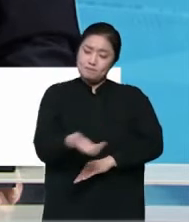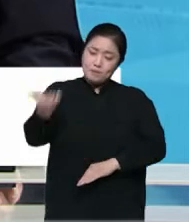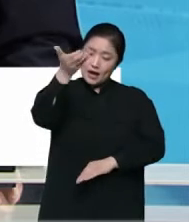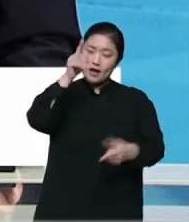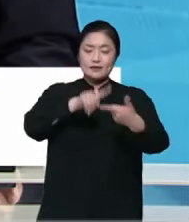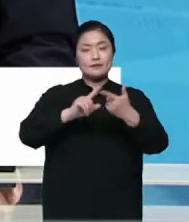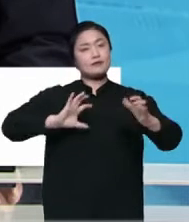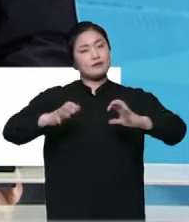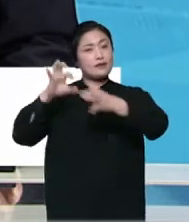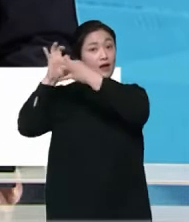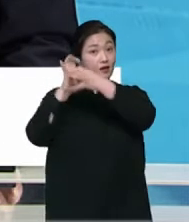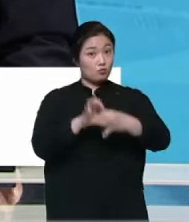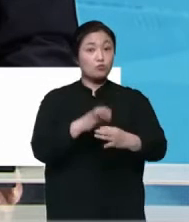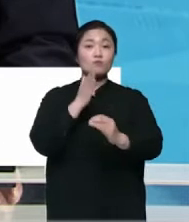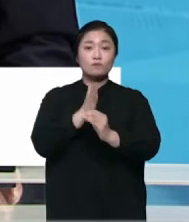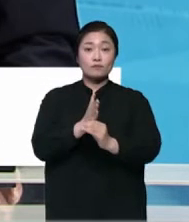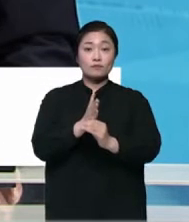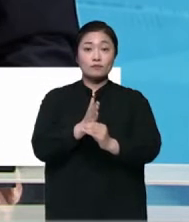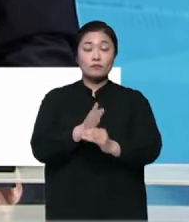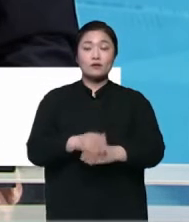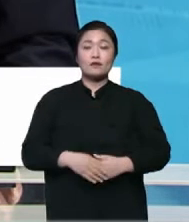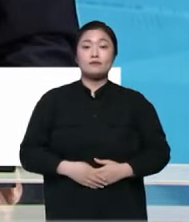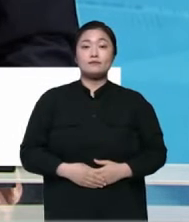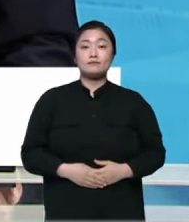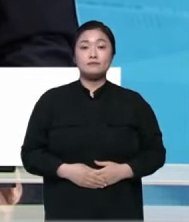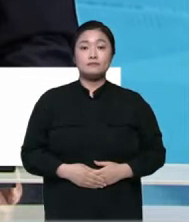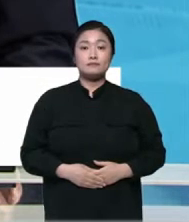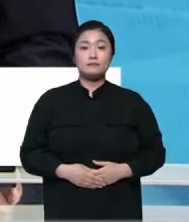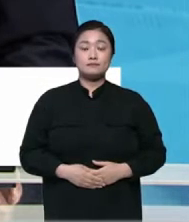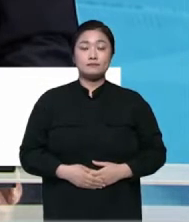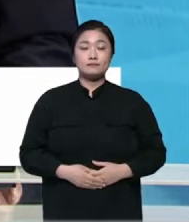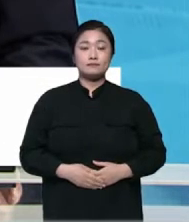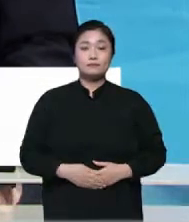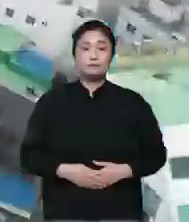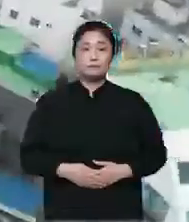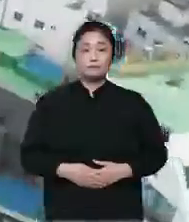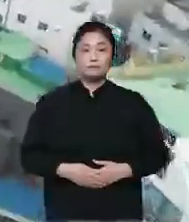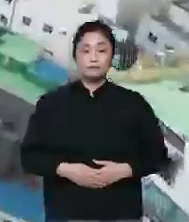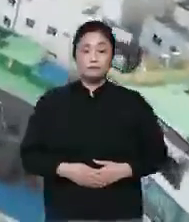격상에 대한 논의도 이뤄지고 있습니다. 이계혁 기자의 보도입니다.